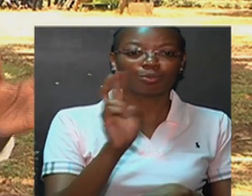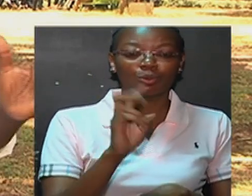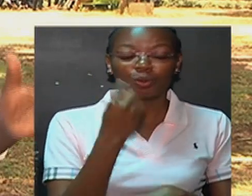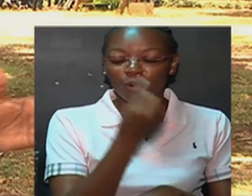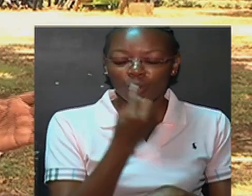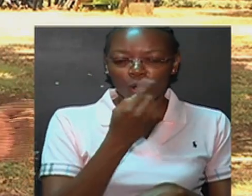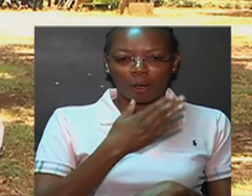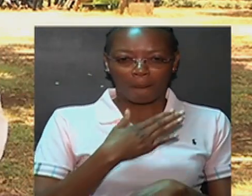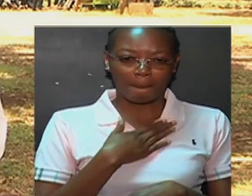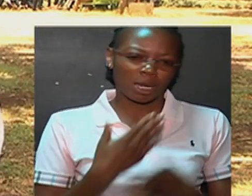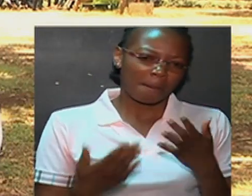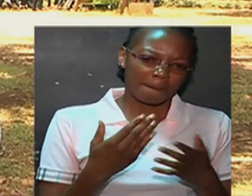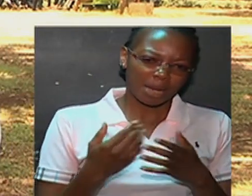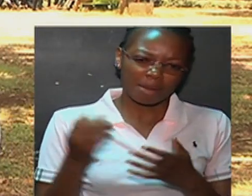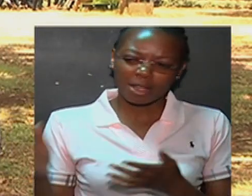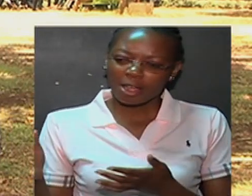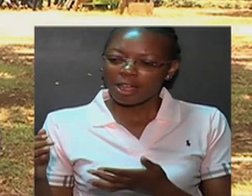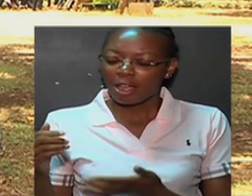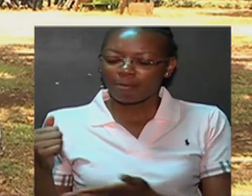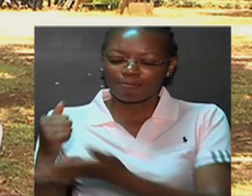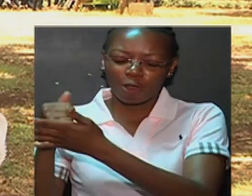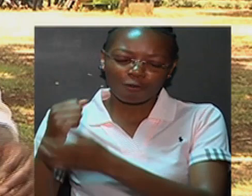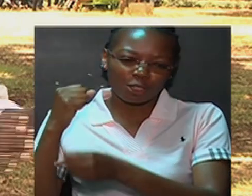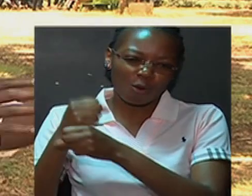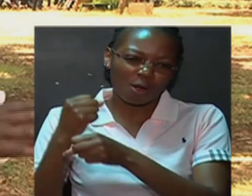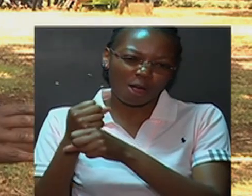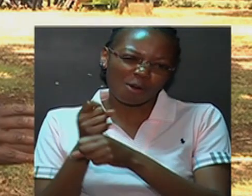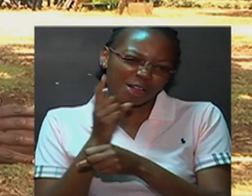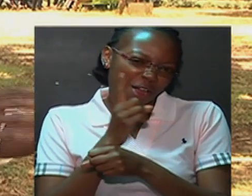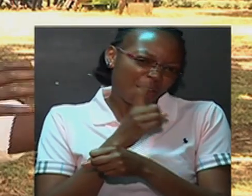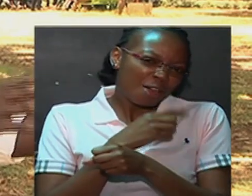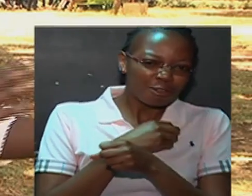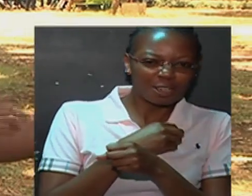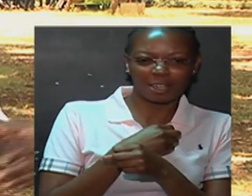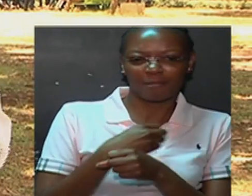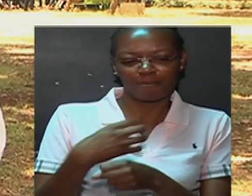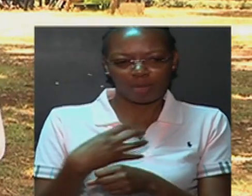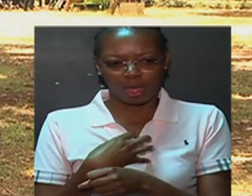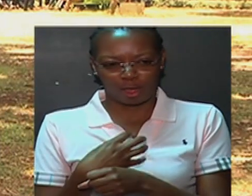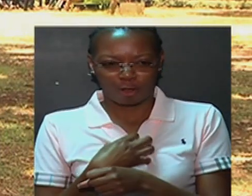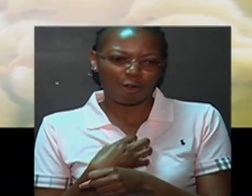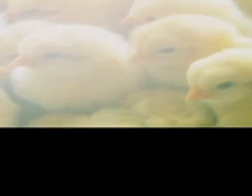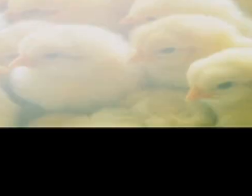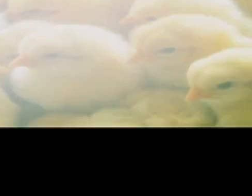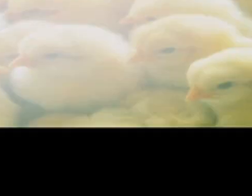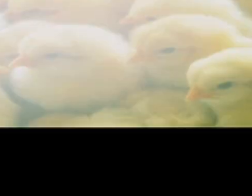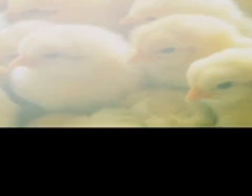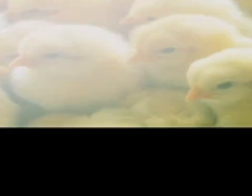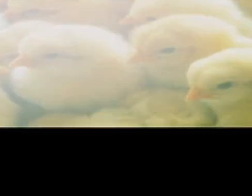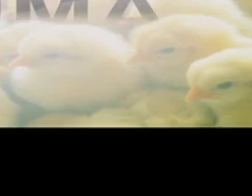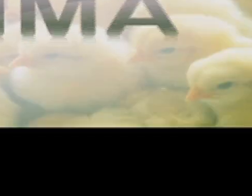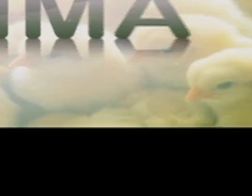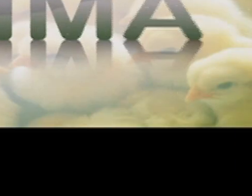nikiritaya ama nikiachana na mambo ya Jomo Kenyatta, nitafungua kiwanda yangu huko nje.